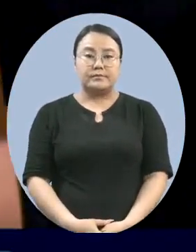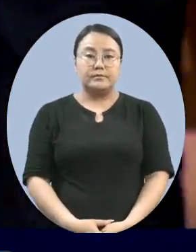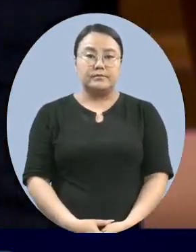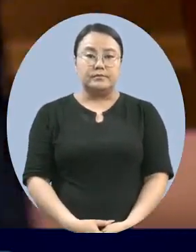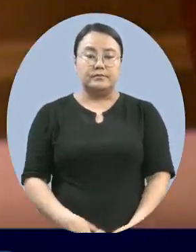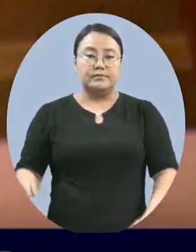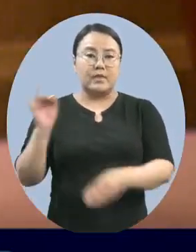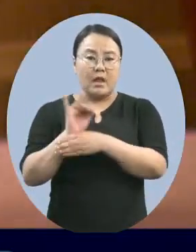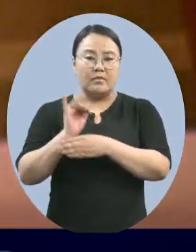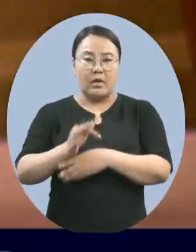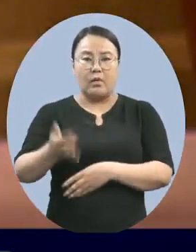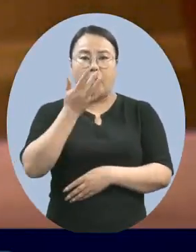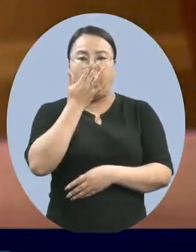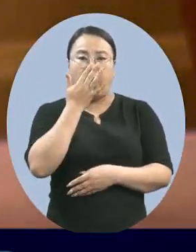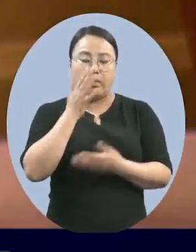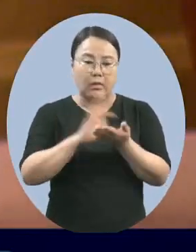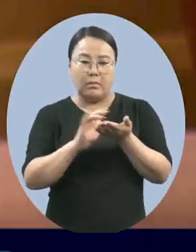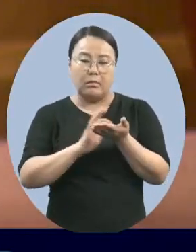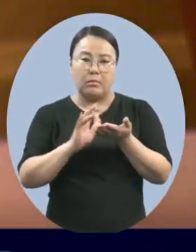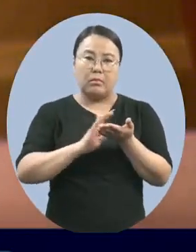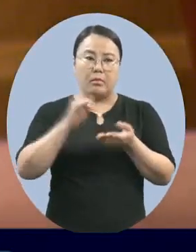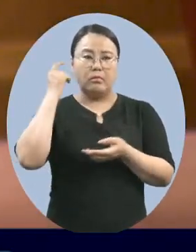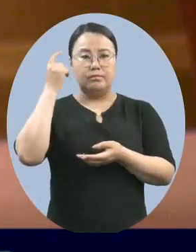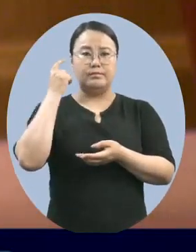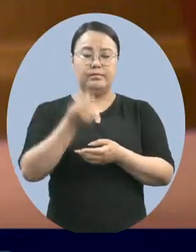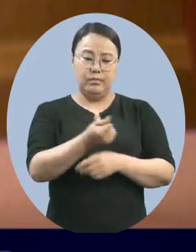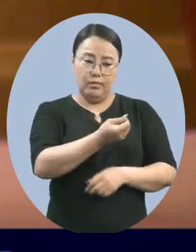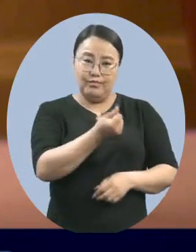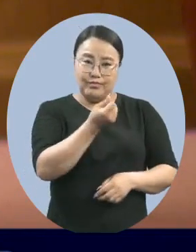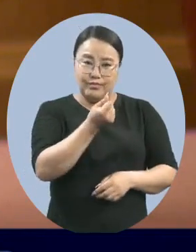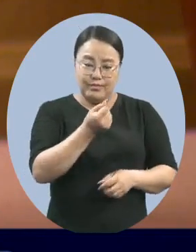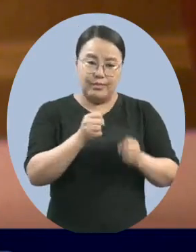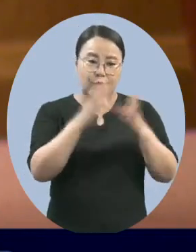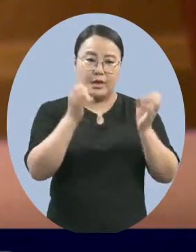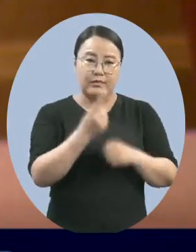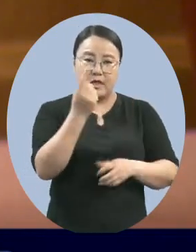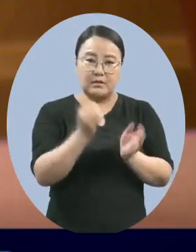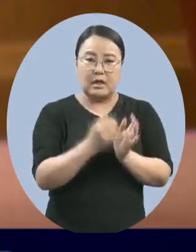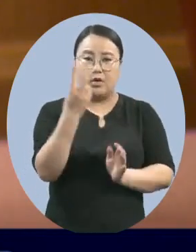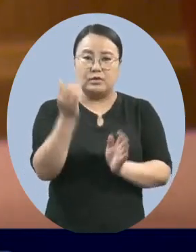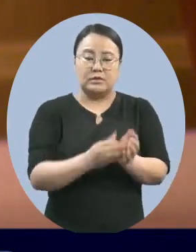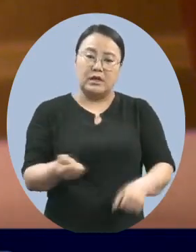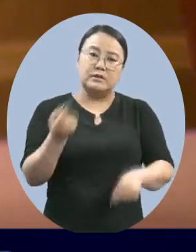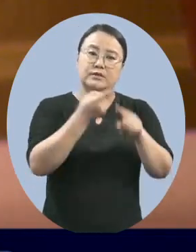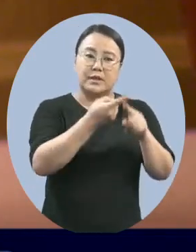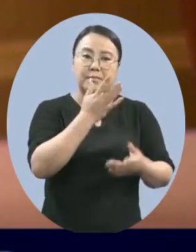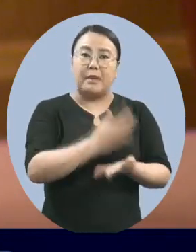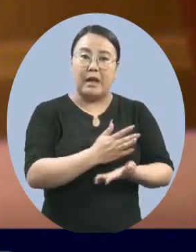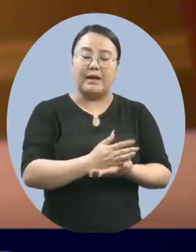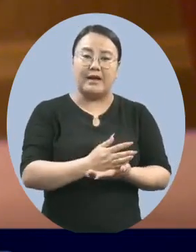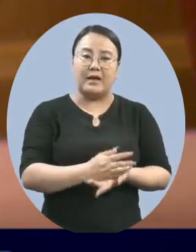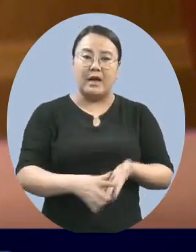Инфляцийг буруу бодож байна, худлаа бодож байна. Юмны үн чинь нэг дахин, хоёр дахин нэмэгчээд хахад яасан